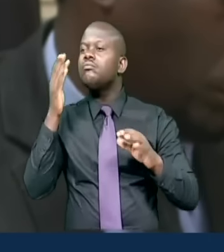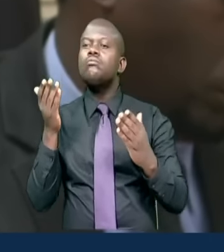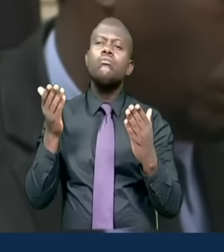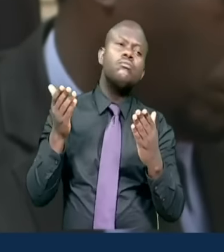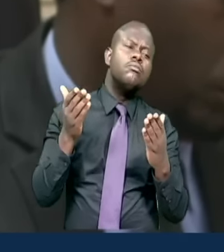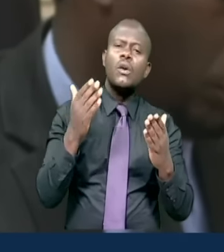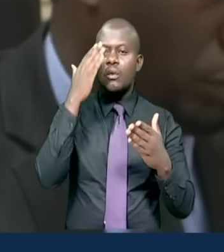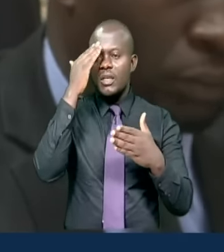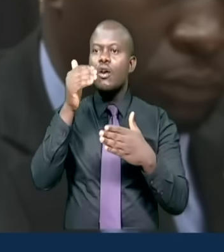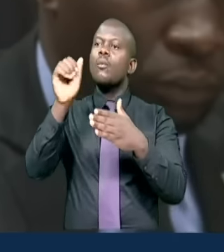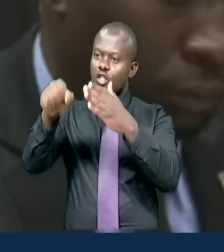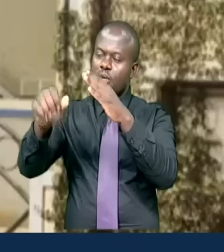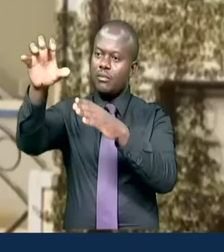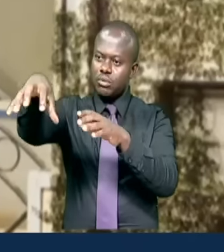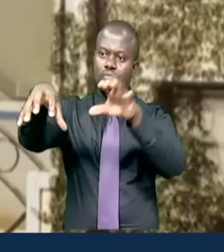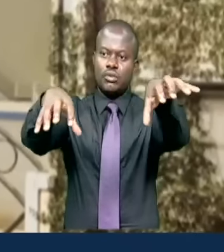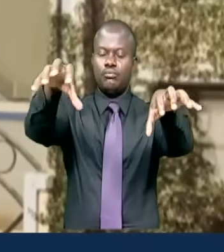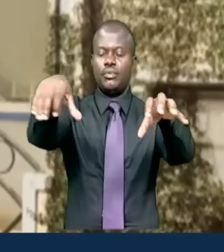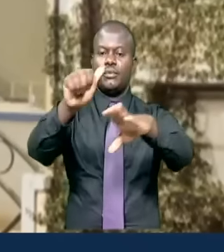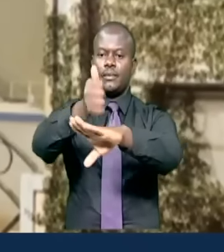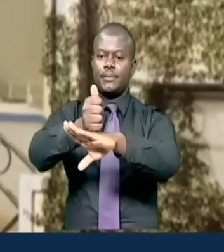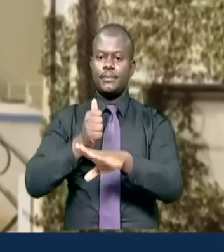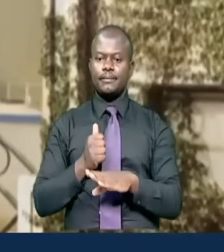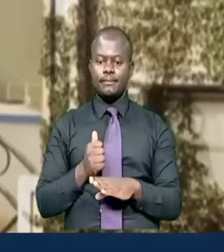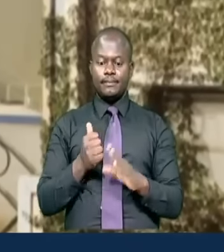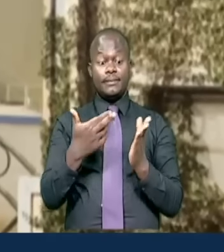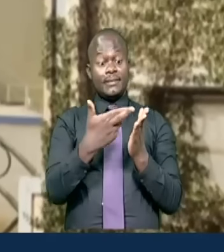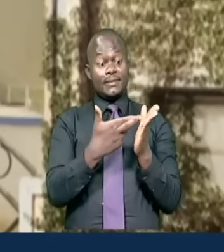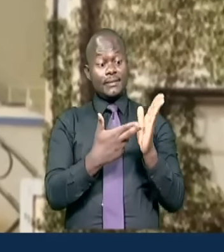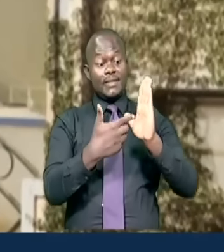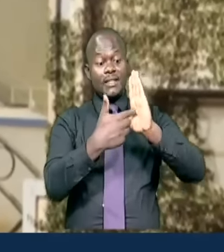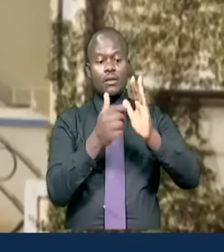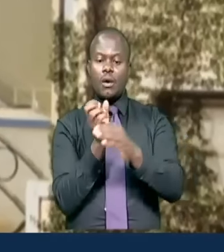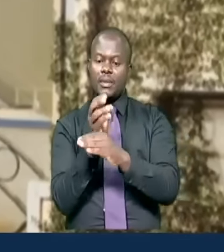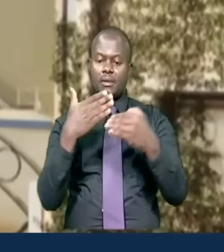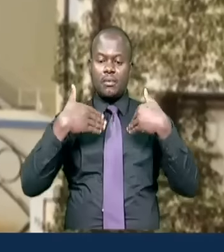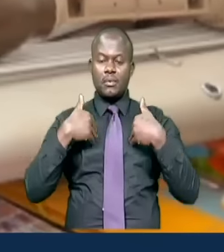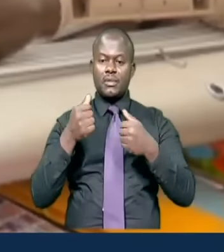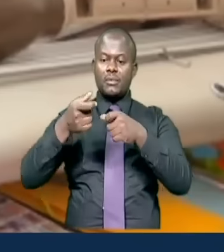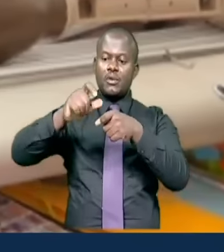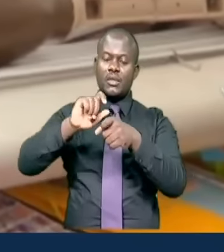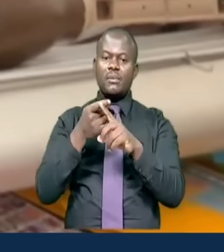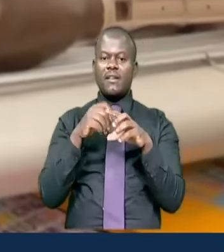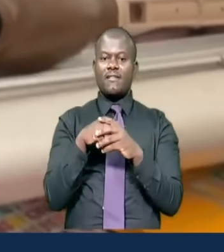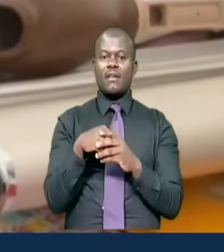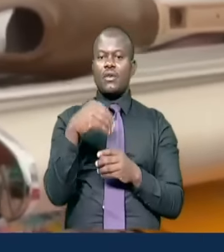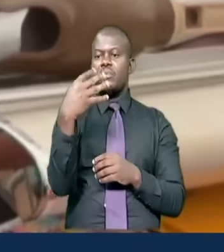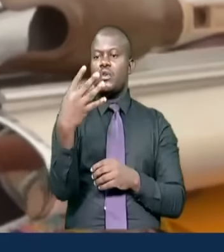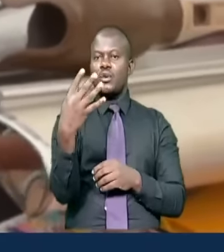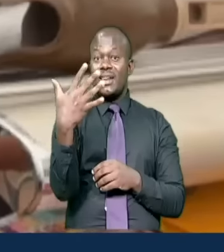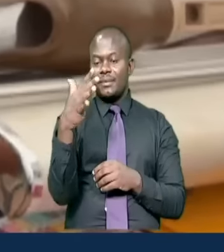kugira ngo birusheho kuhagezwa. Iyi raporo kandi igaragaza ko abajyanama b'ubuzima biyongereye bava ku